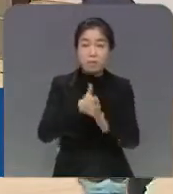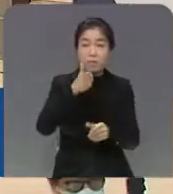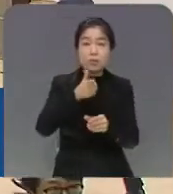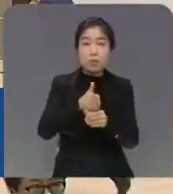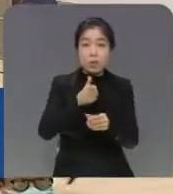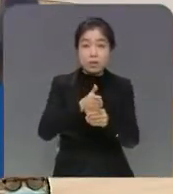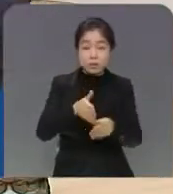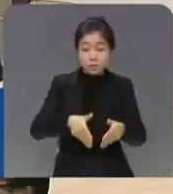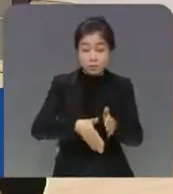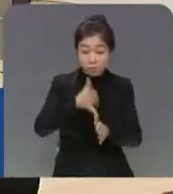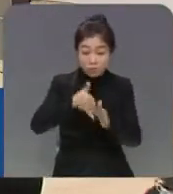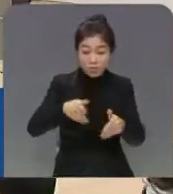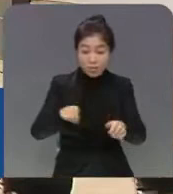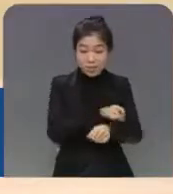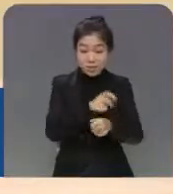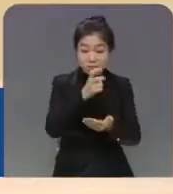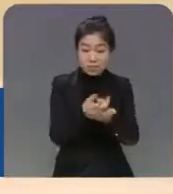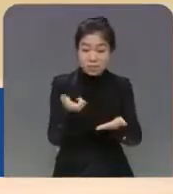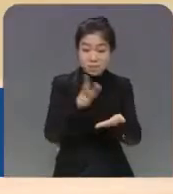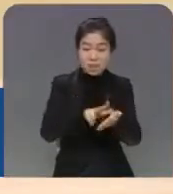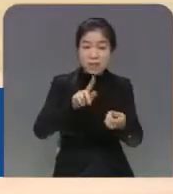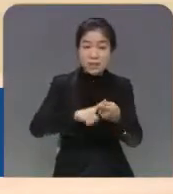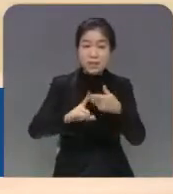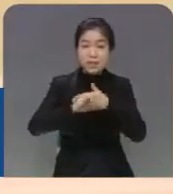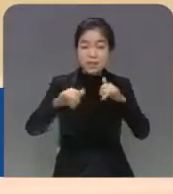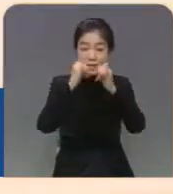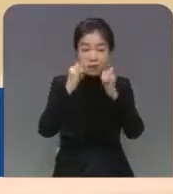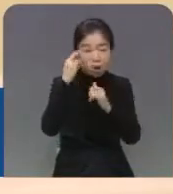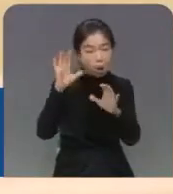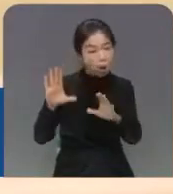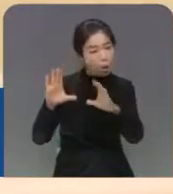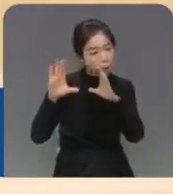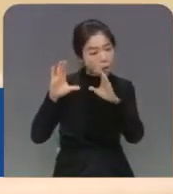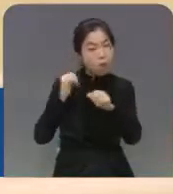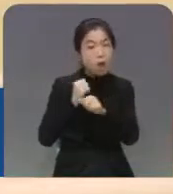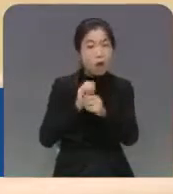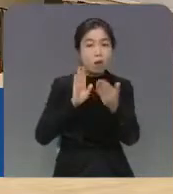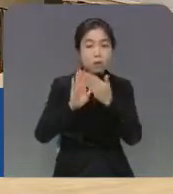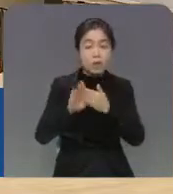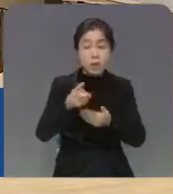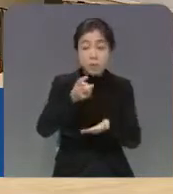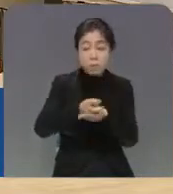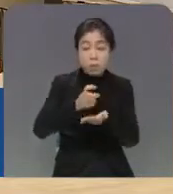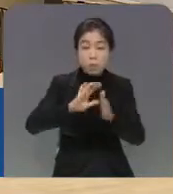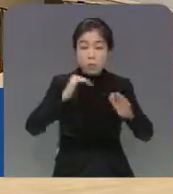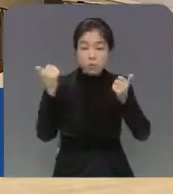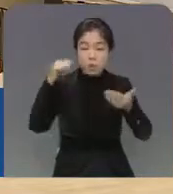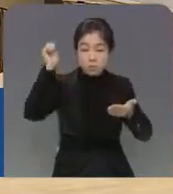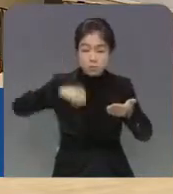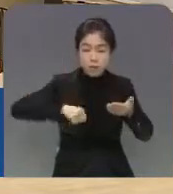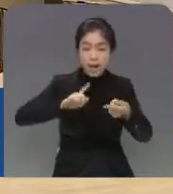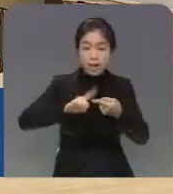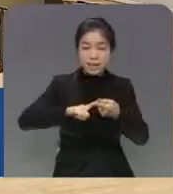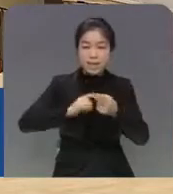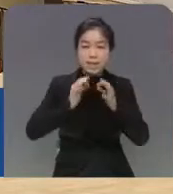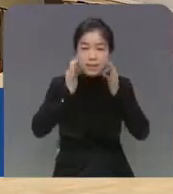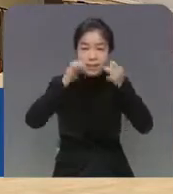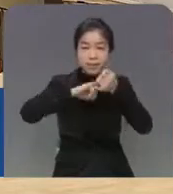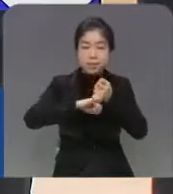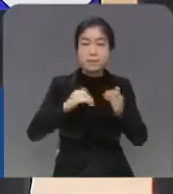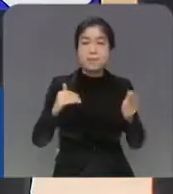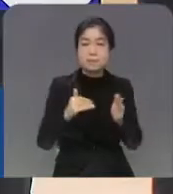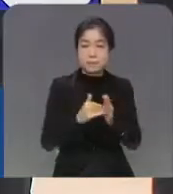조성에 관한 특별법 개정안에 대한 지역사회의 의견을 수렴하고 이 법안의 국회 통과에 대해 노력하기로